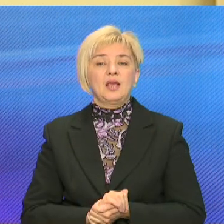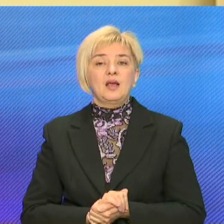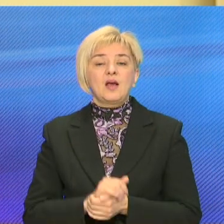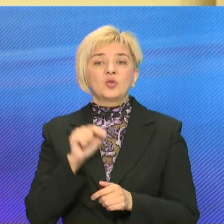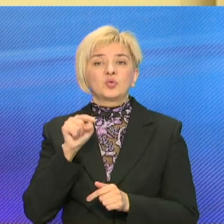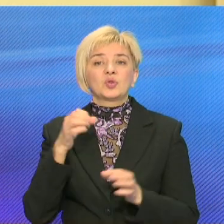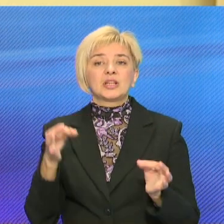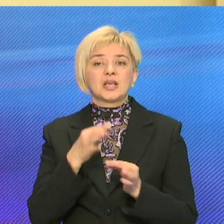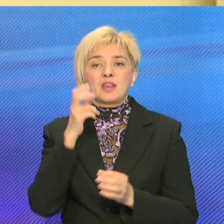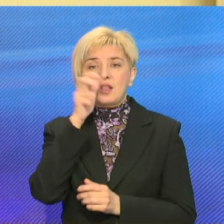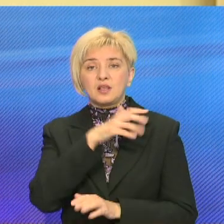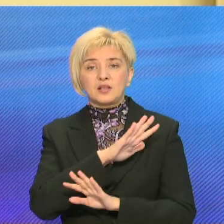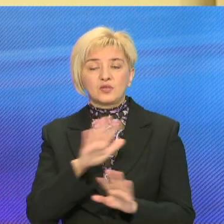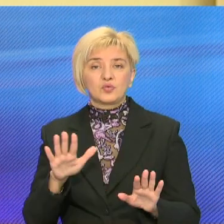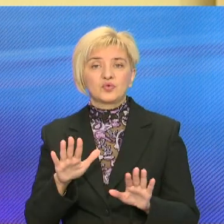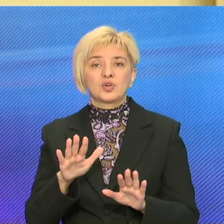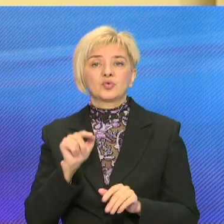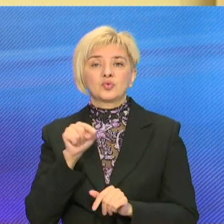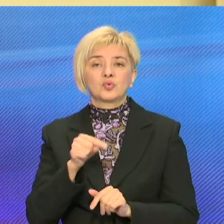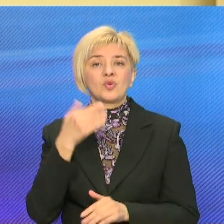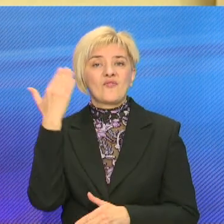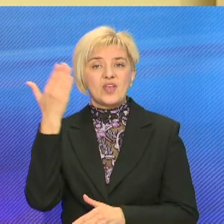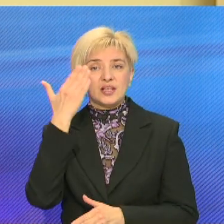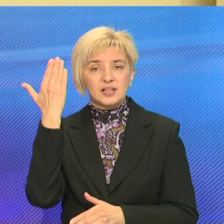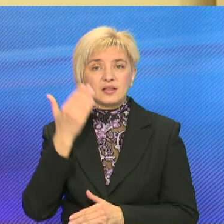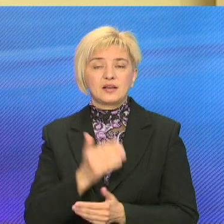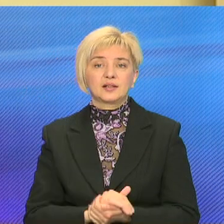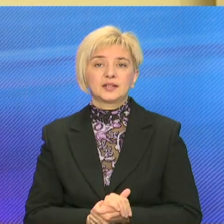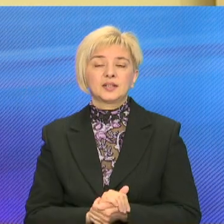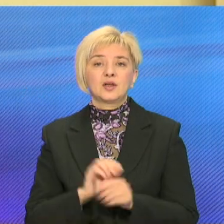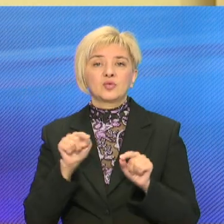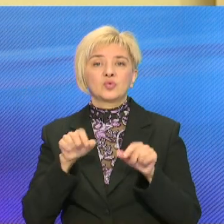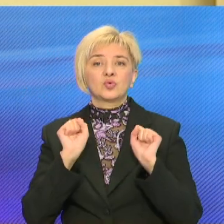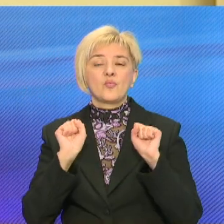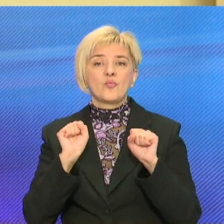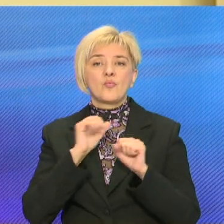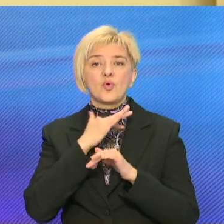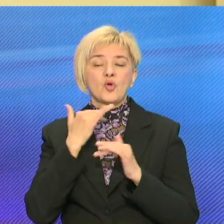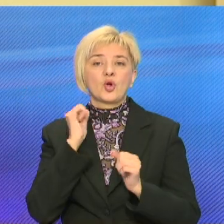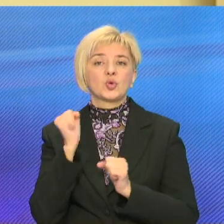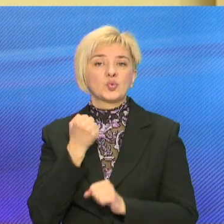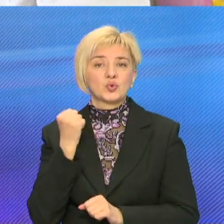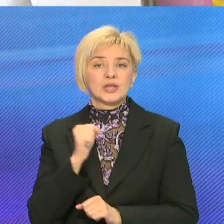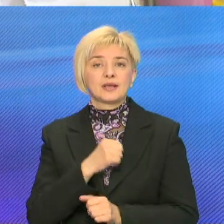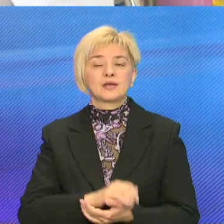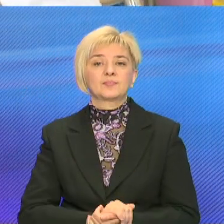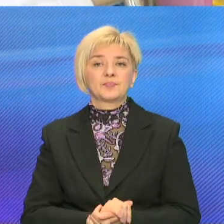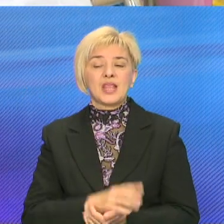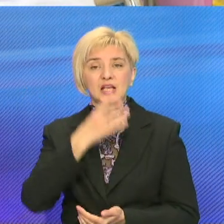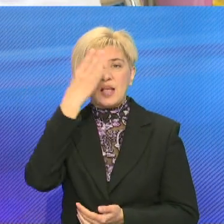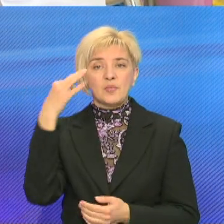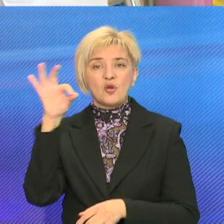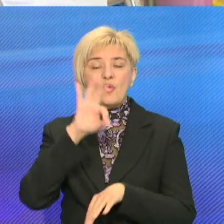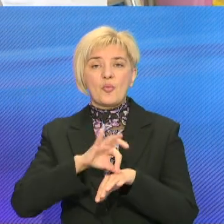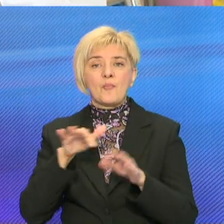не соскучишься, тут весело, тут много друзей. Забыться про